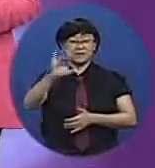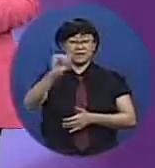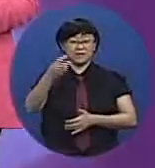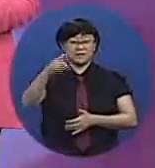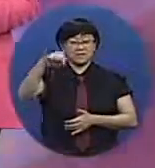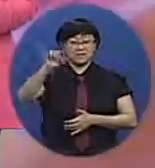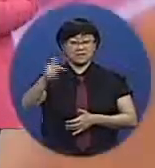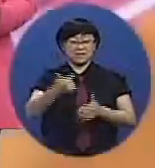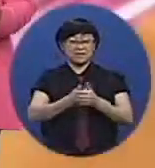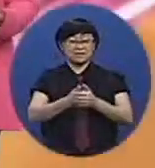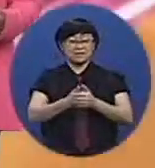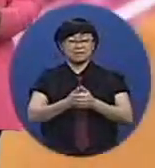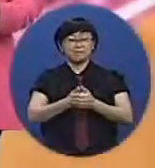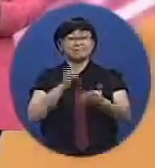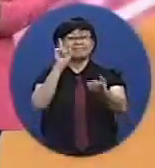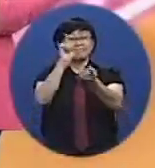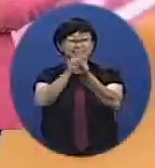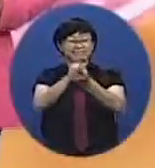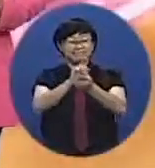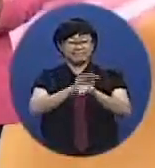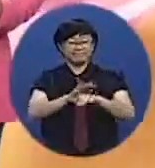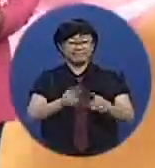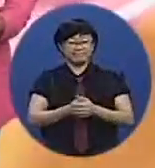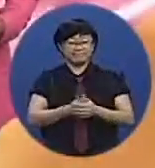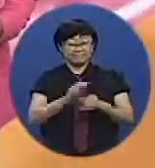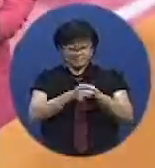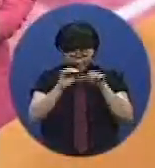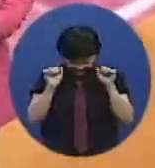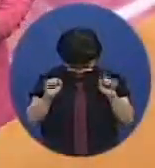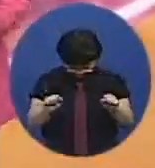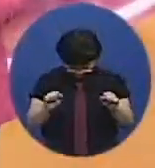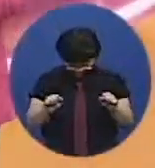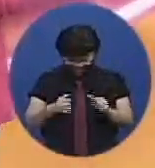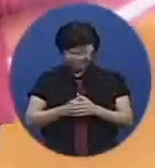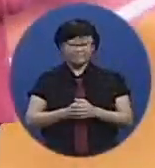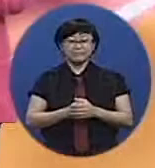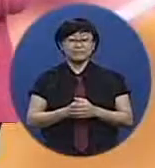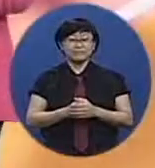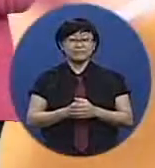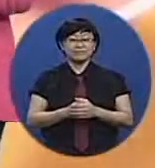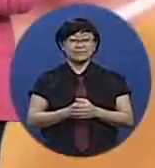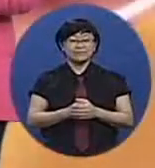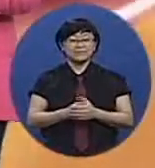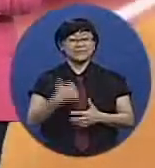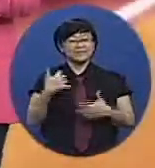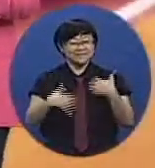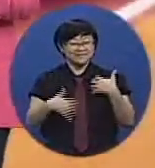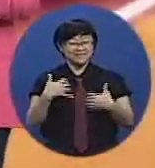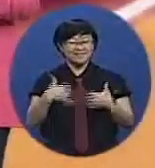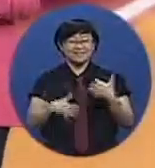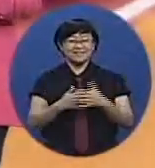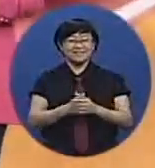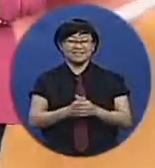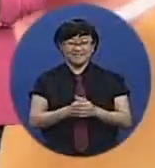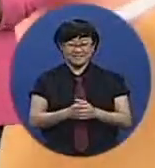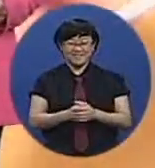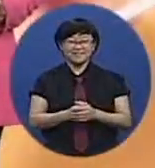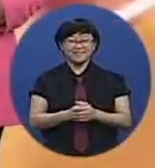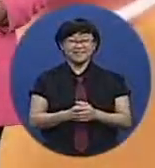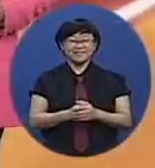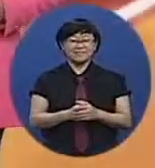일간님 만나보겠습니다. 모시세요. 안녕하세요. 아, 예, 반갑습니다. 네. 아유,